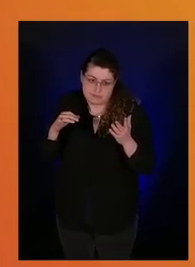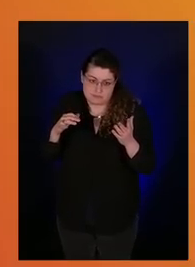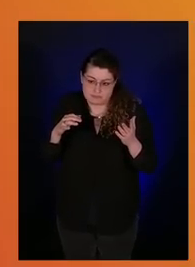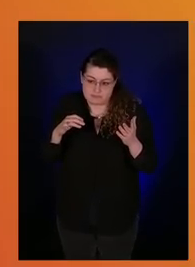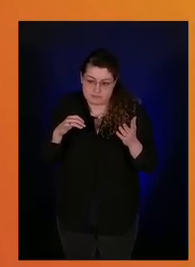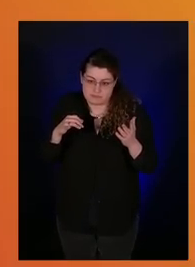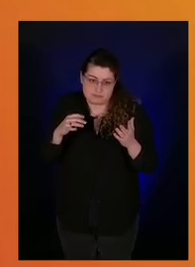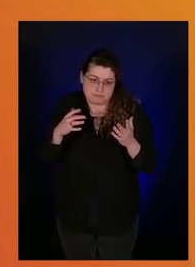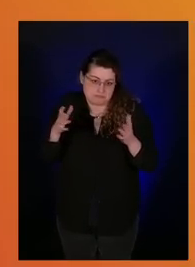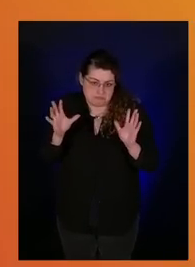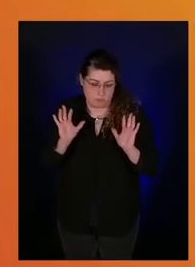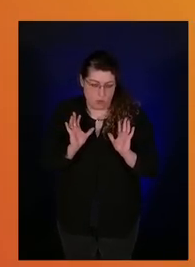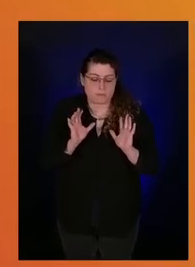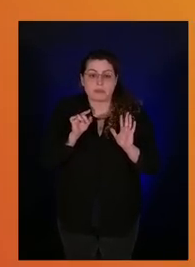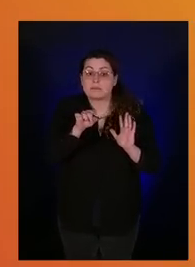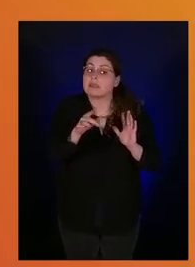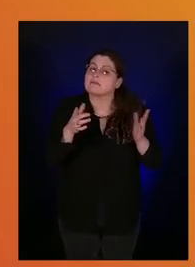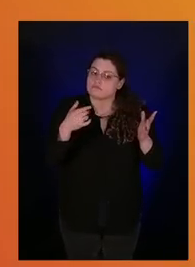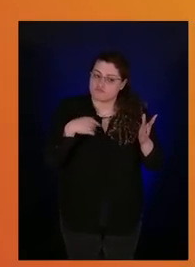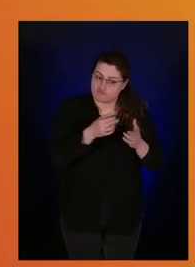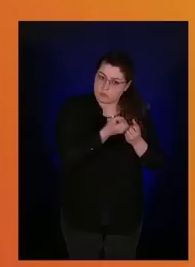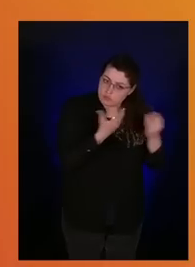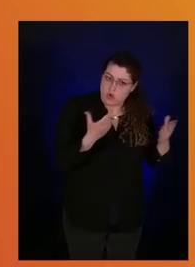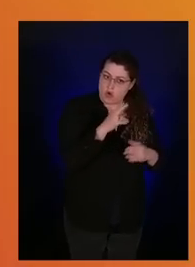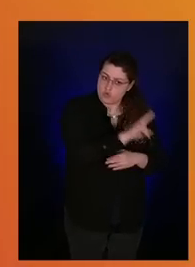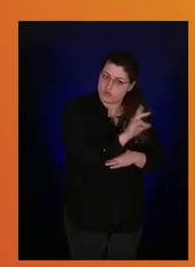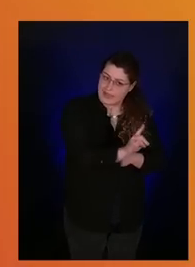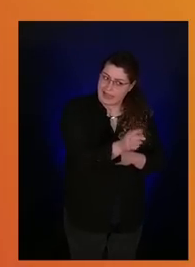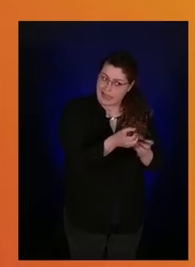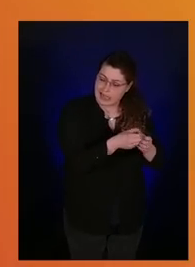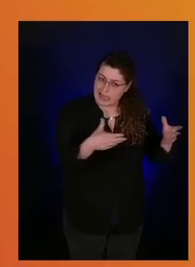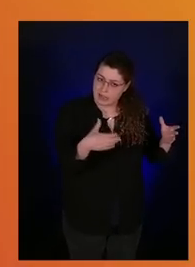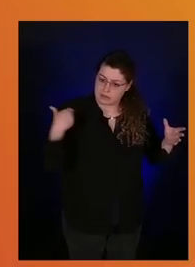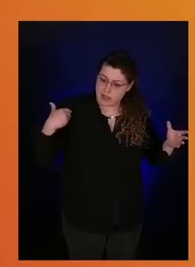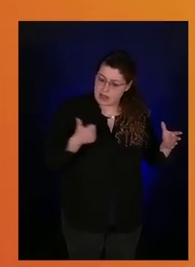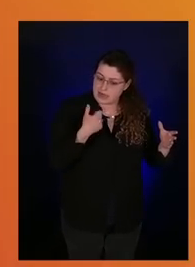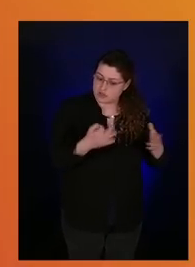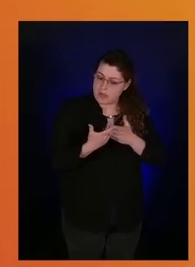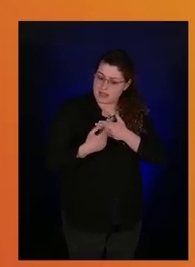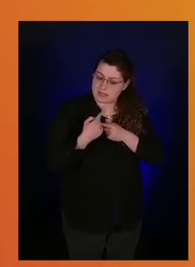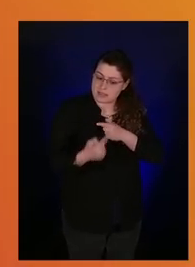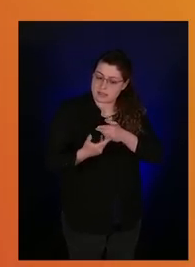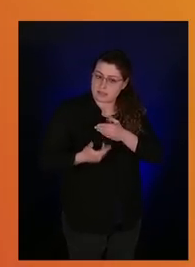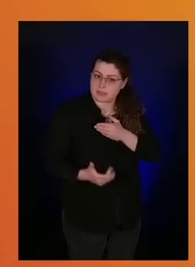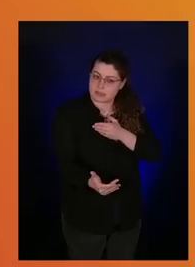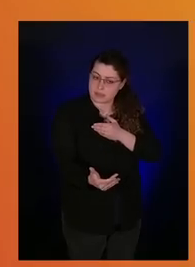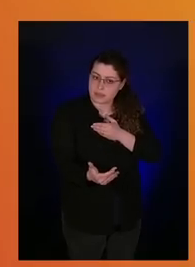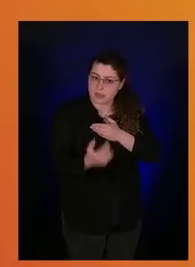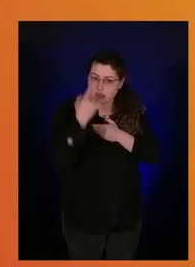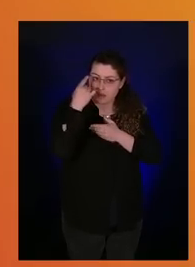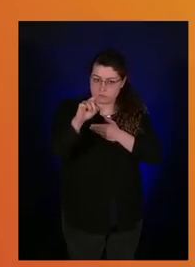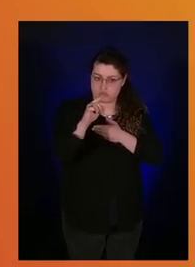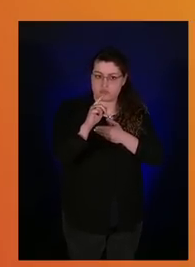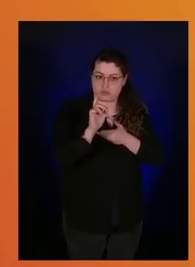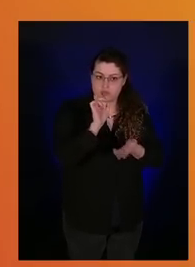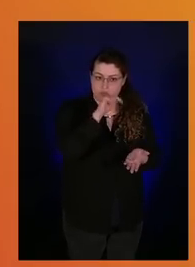cette salle, deux unions départementales qui, dans la semaine qui arrive, pour celle de Montauban, on